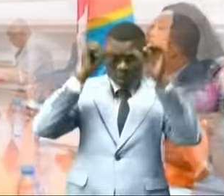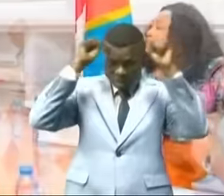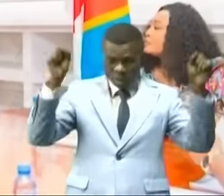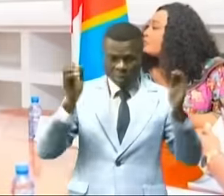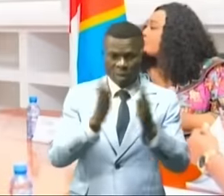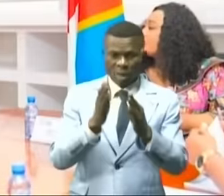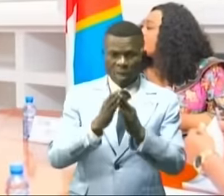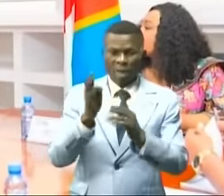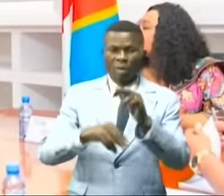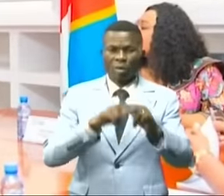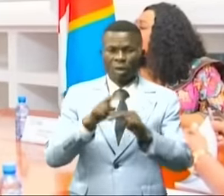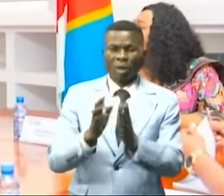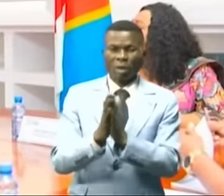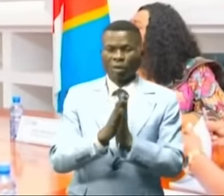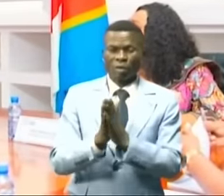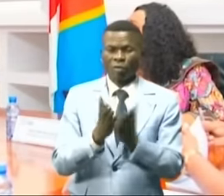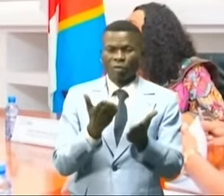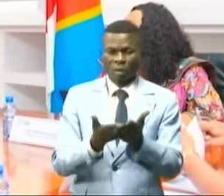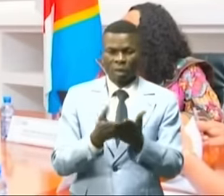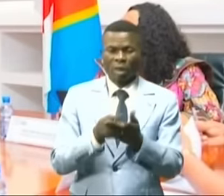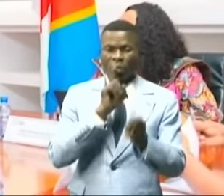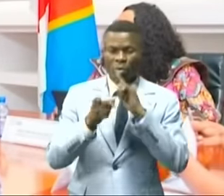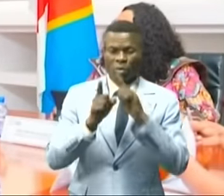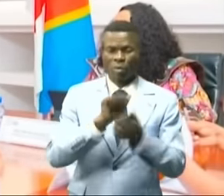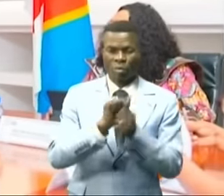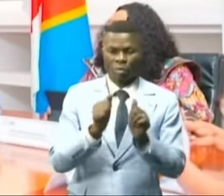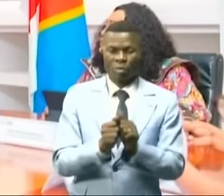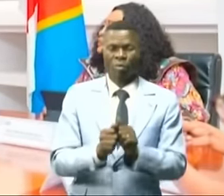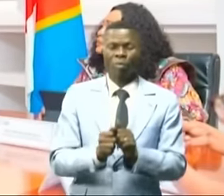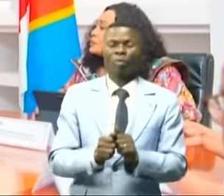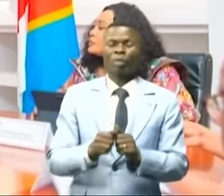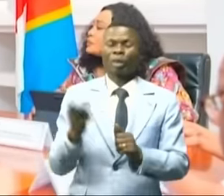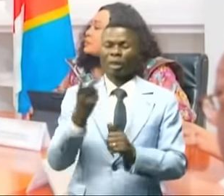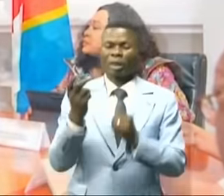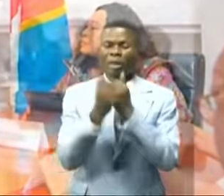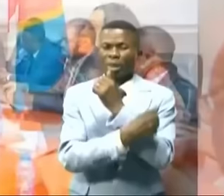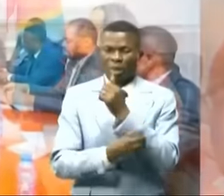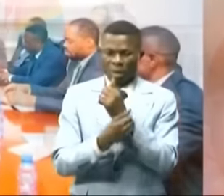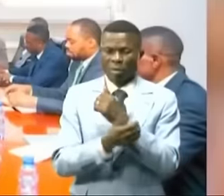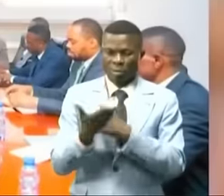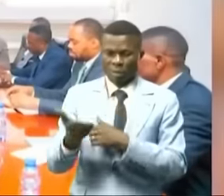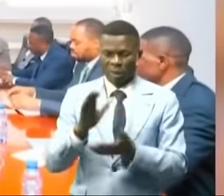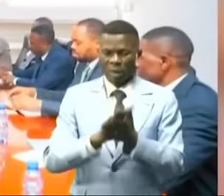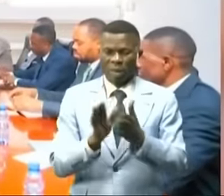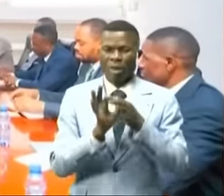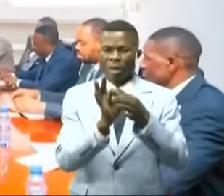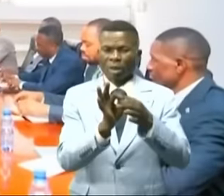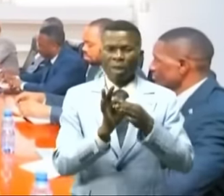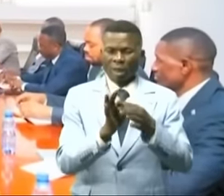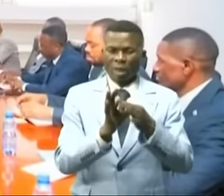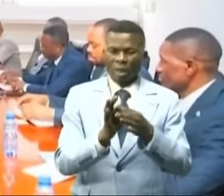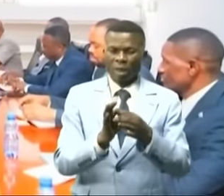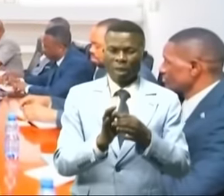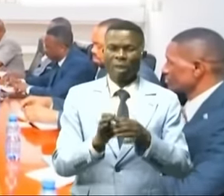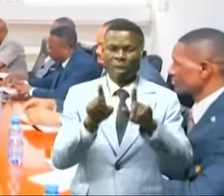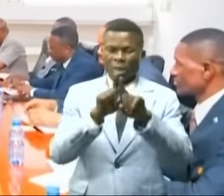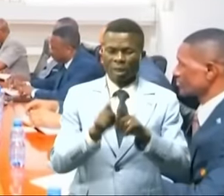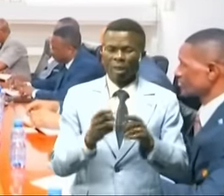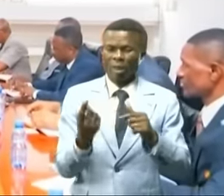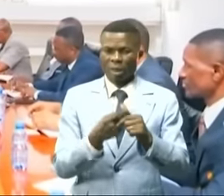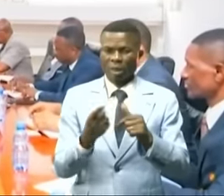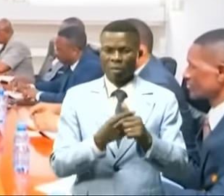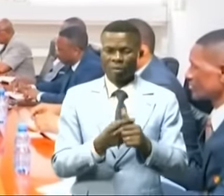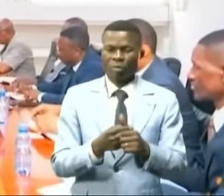des conseillers du Japon. Les échanges de la vice-ministre et cette délégation ont tourné autour des relations bilatérales et tout particulièrement